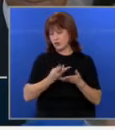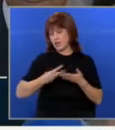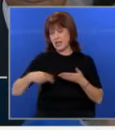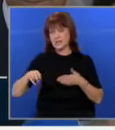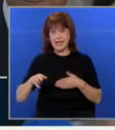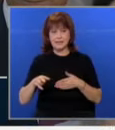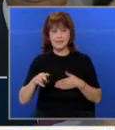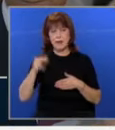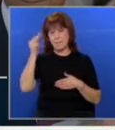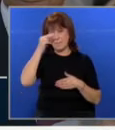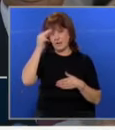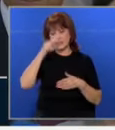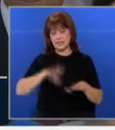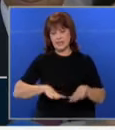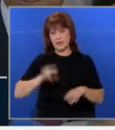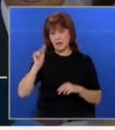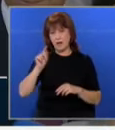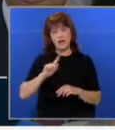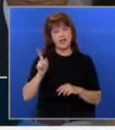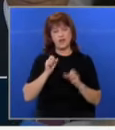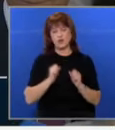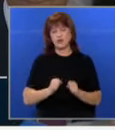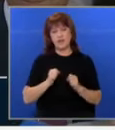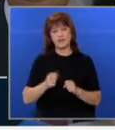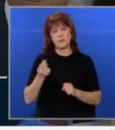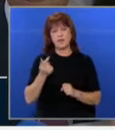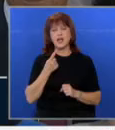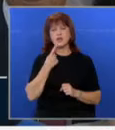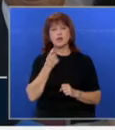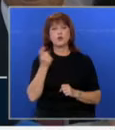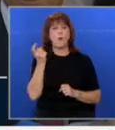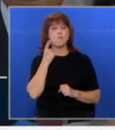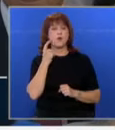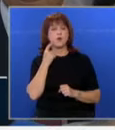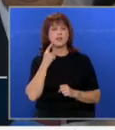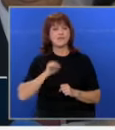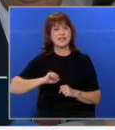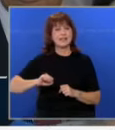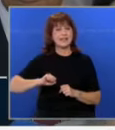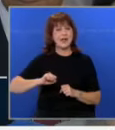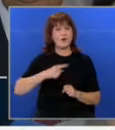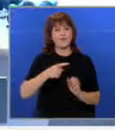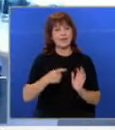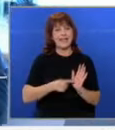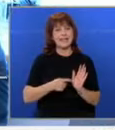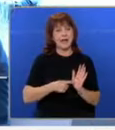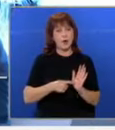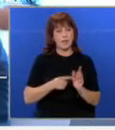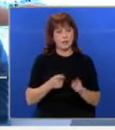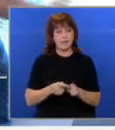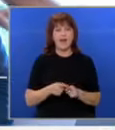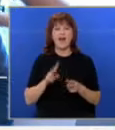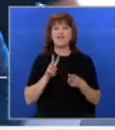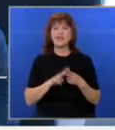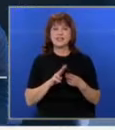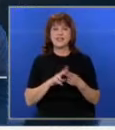тези 10 милиарда, защото господин Борисов се страхува от антикорупционните закони, които Европейската комисия изисква. Асен